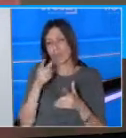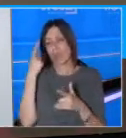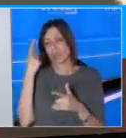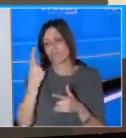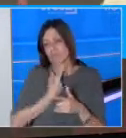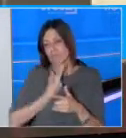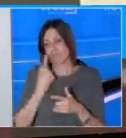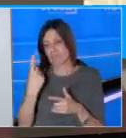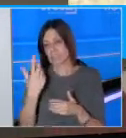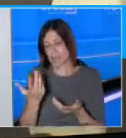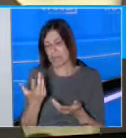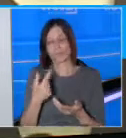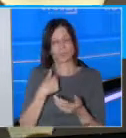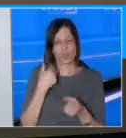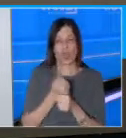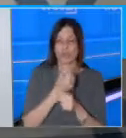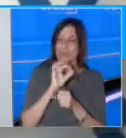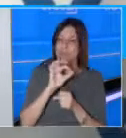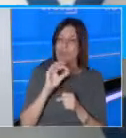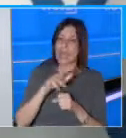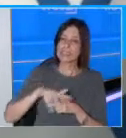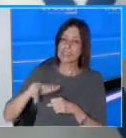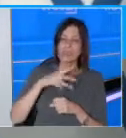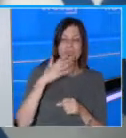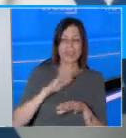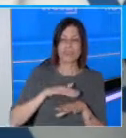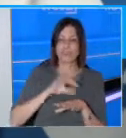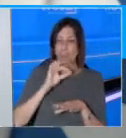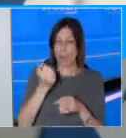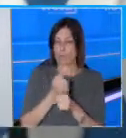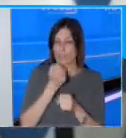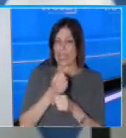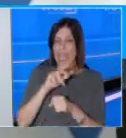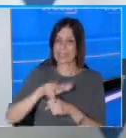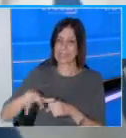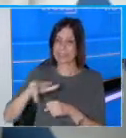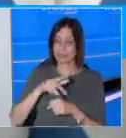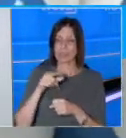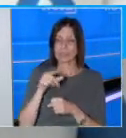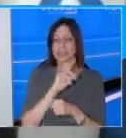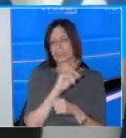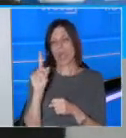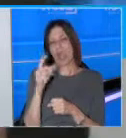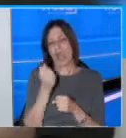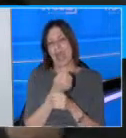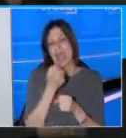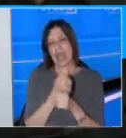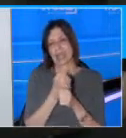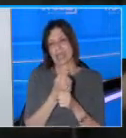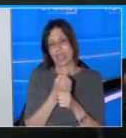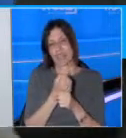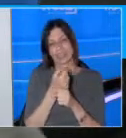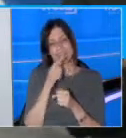אישי? אנחנו עובדים עבור הציבור, והתפקיד של עובדי ציבור הוא לא לעשות אלא את